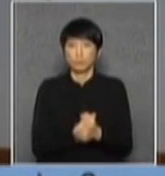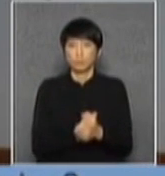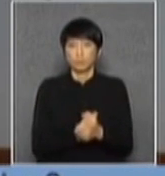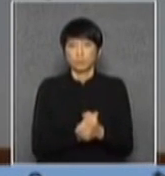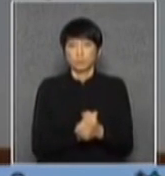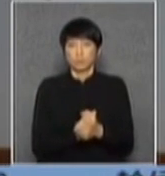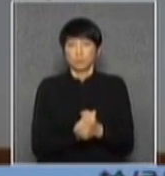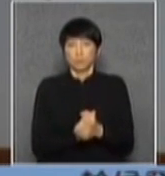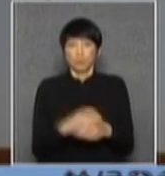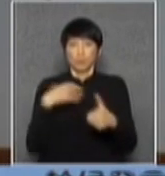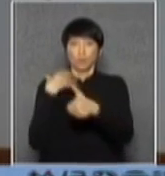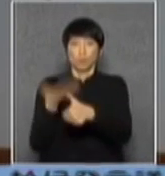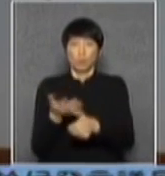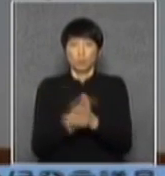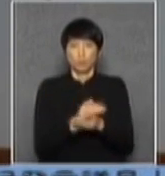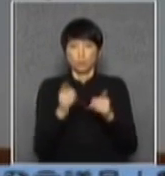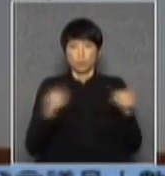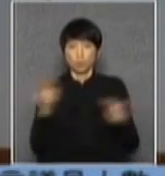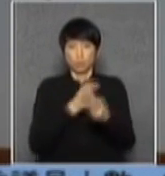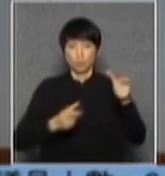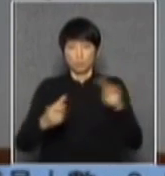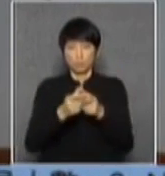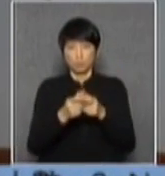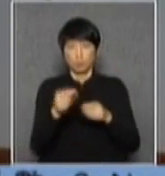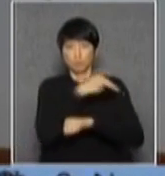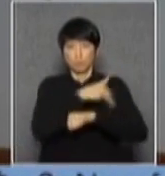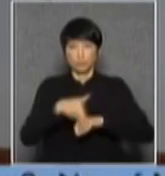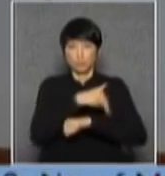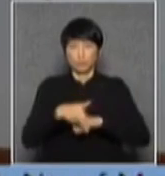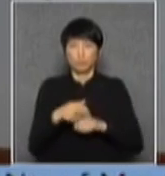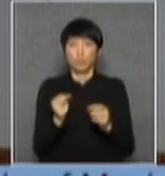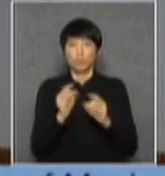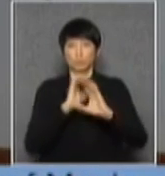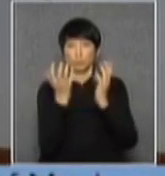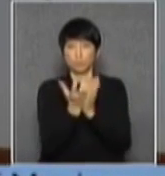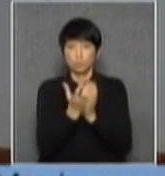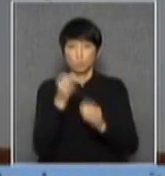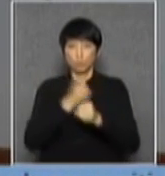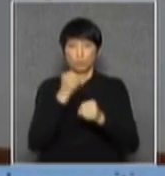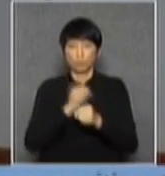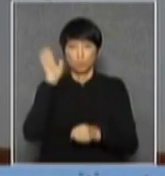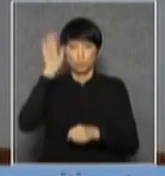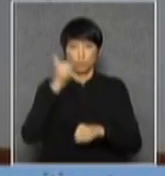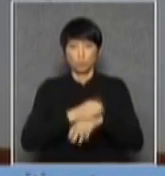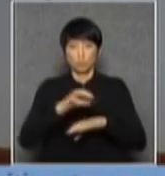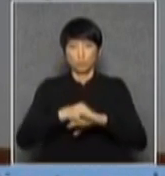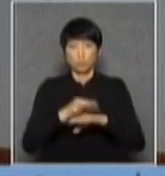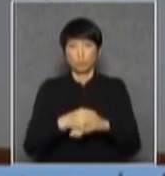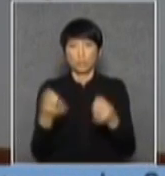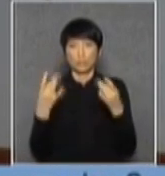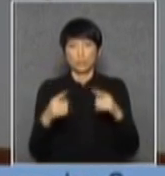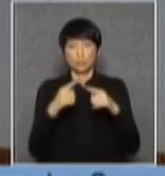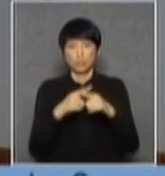嗰個你委任嗰個長遠經濟策略小組裏面有冇做過呢、這個？澳洲未來基金嘅有錢人或者經紀